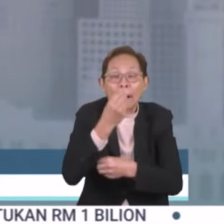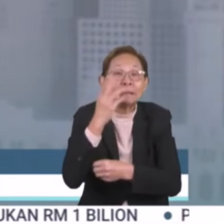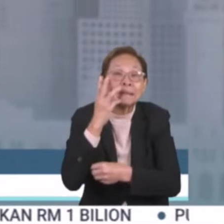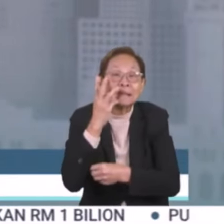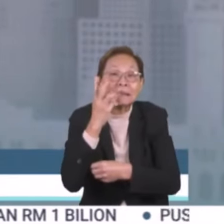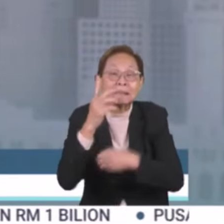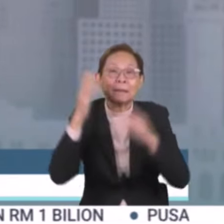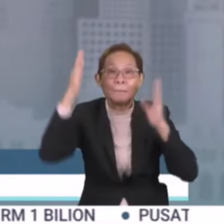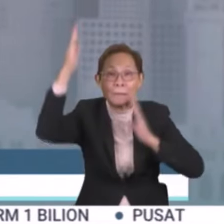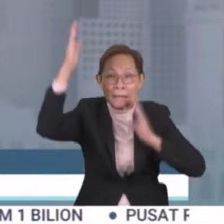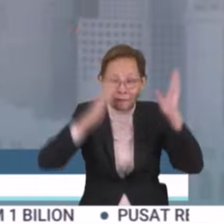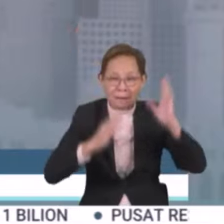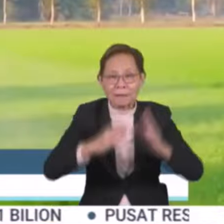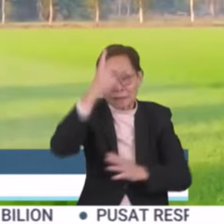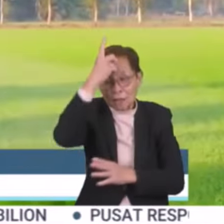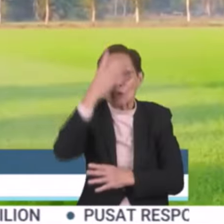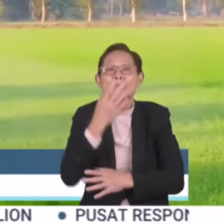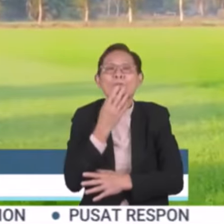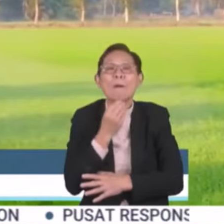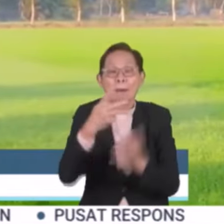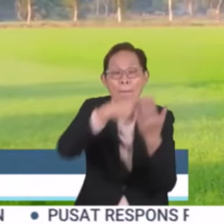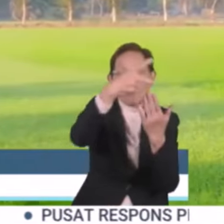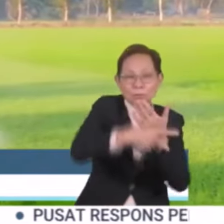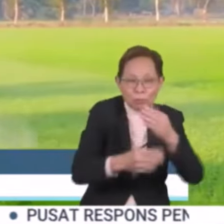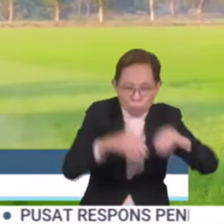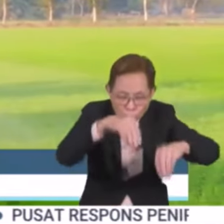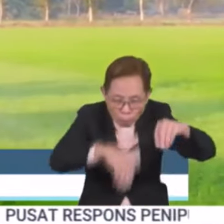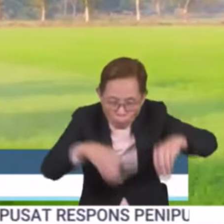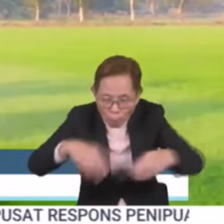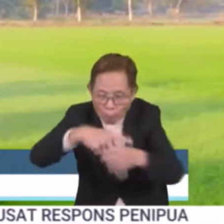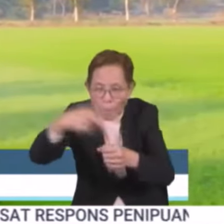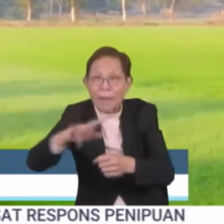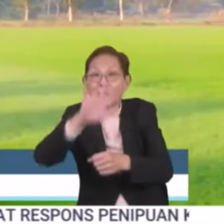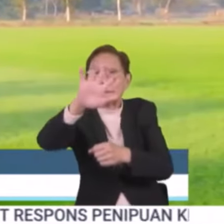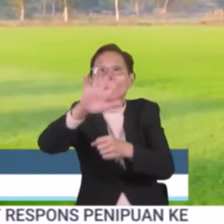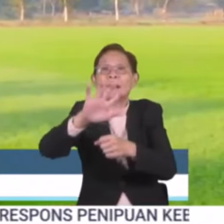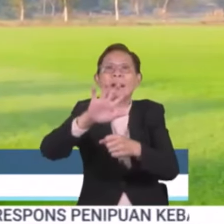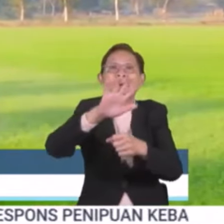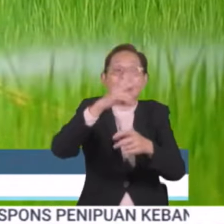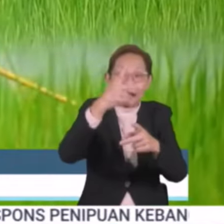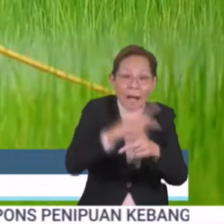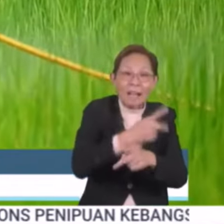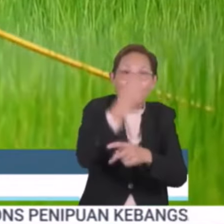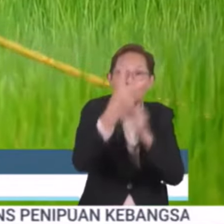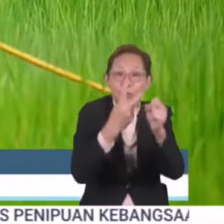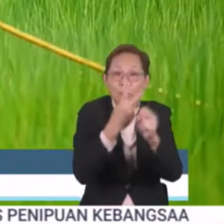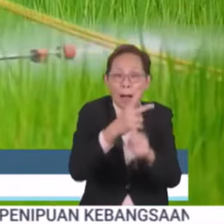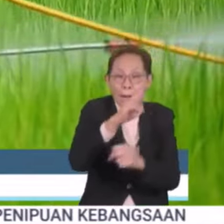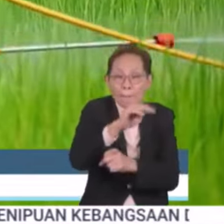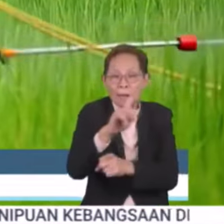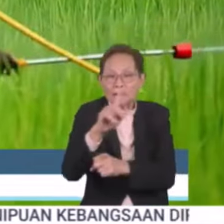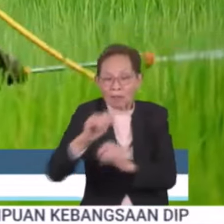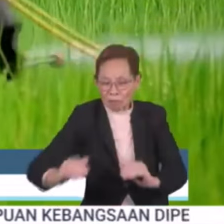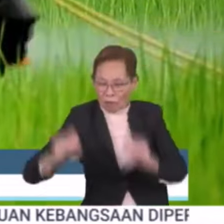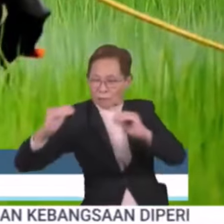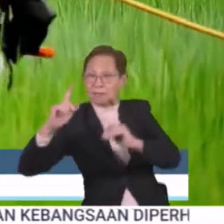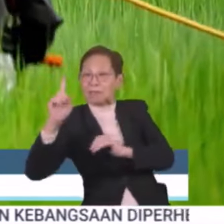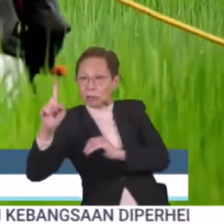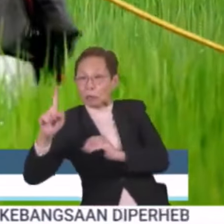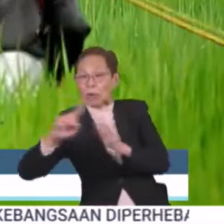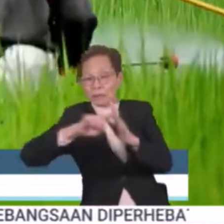itu Datuk Seri Anwar memberitahu yang projek penanaman padi lima musim dua tahun di kawasan Mada fasa sat